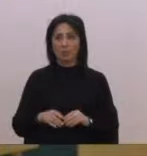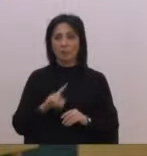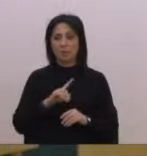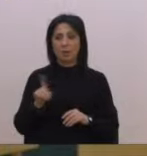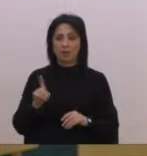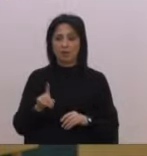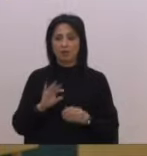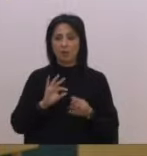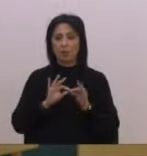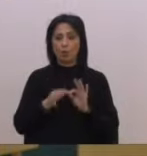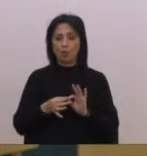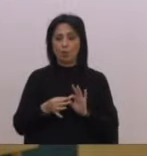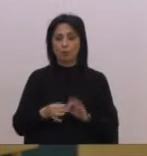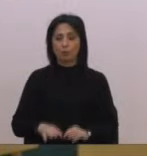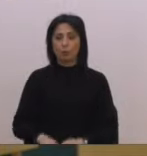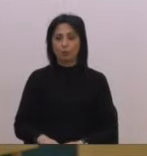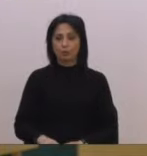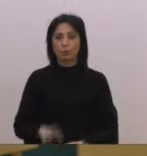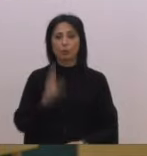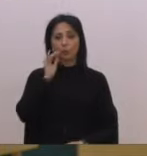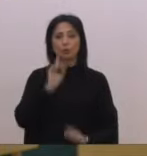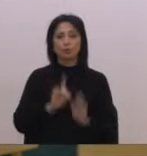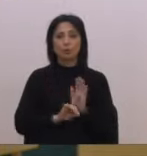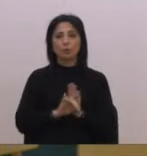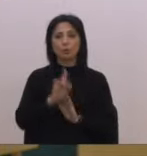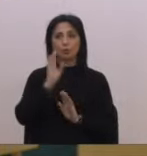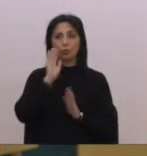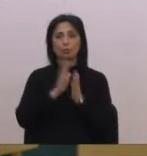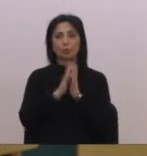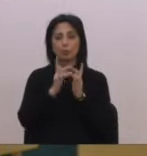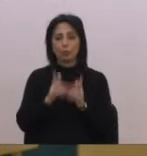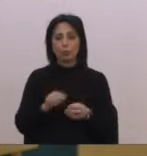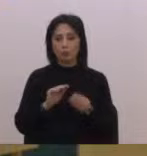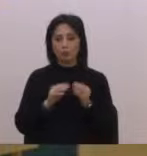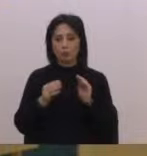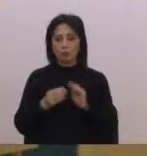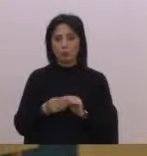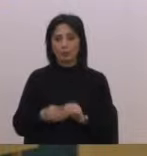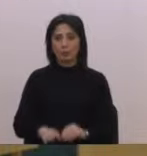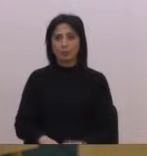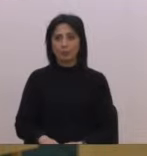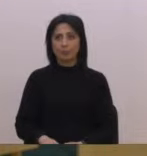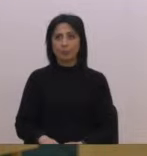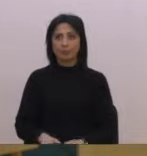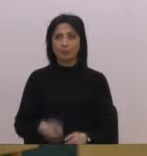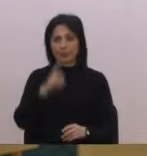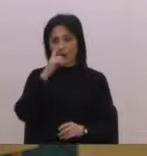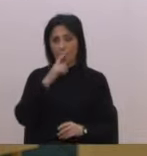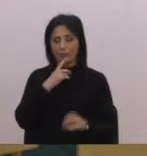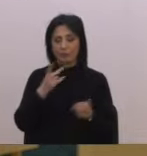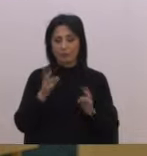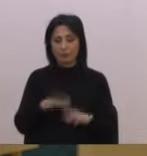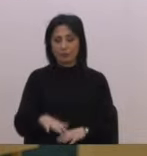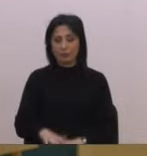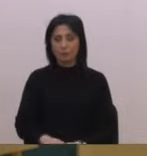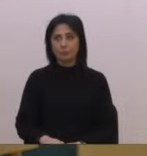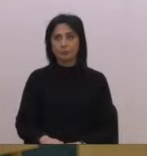მაგრამ კონკრეტულად როდის დაიწყება, როდის მოგვარდება ეს პრობლემები, გაურკვეველი დარჩა